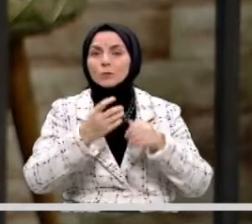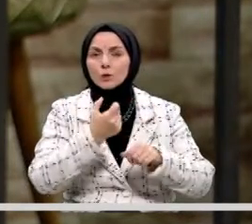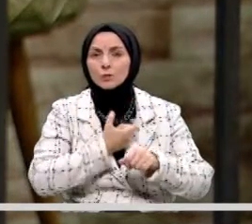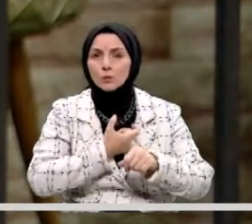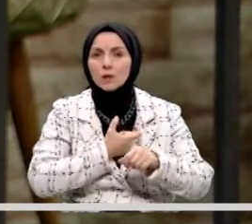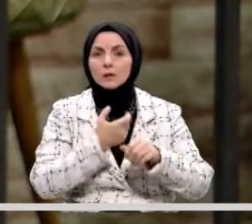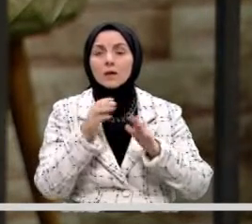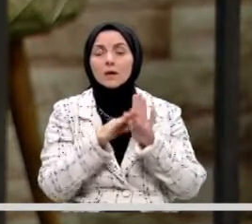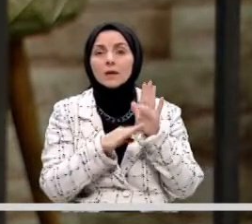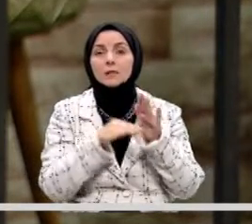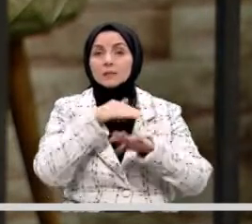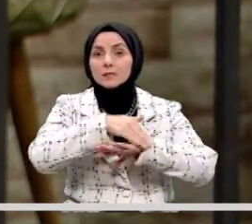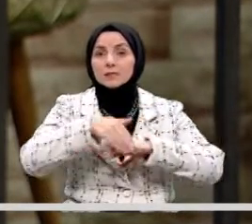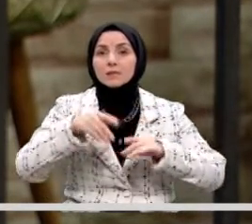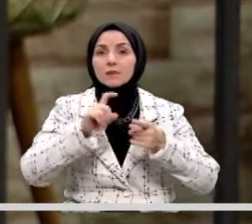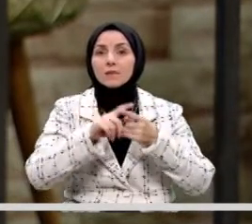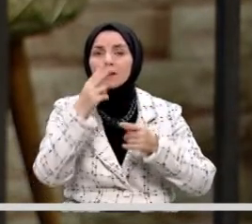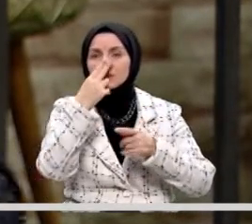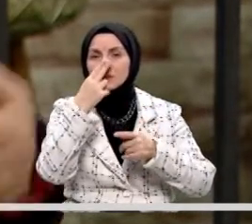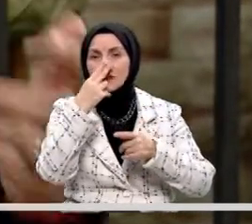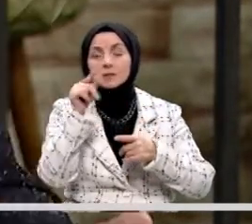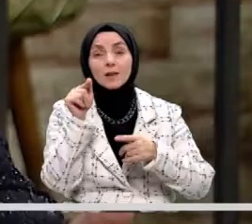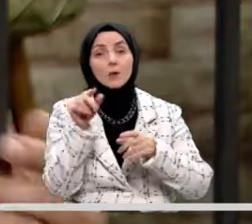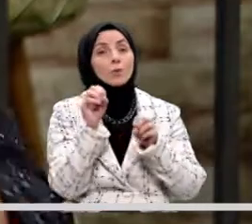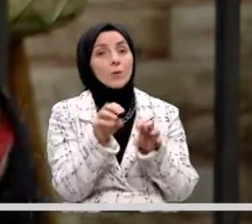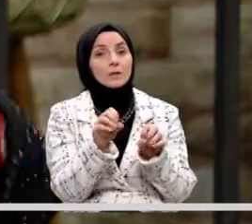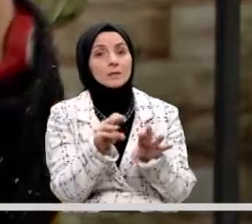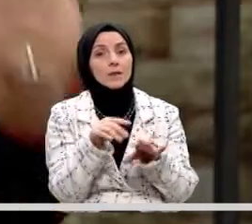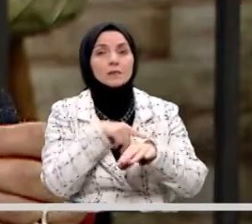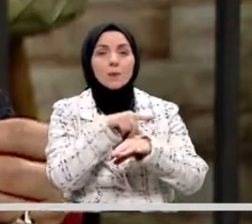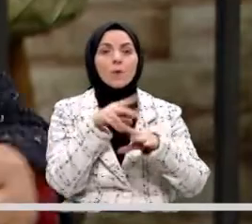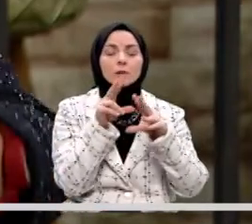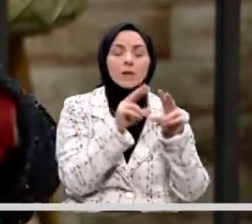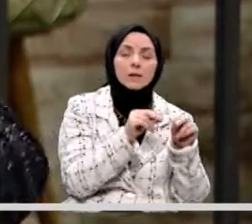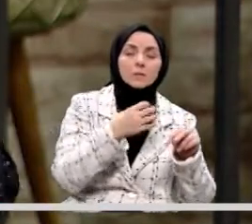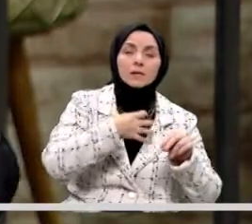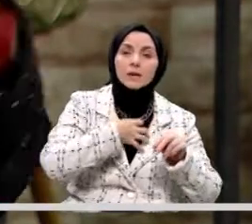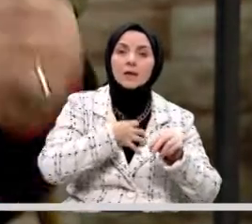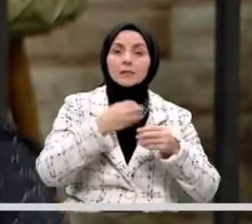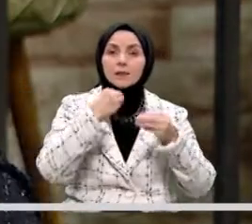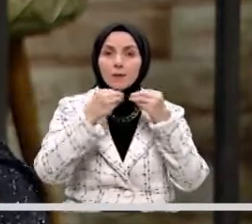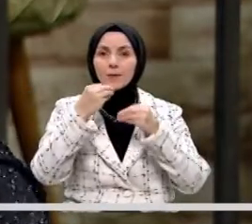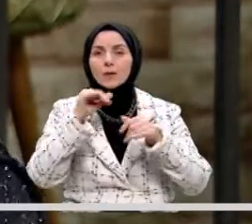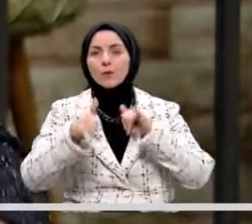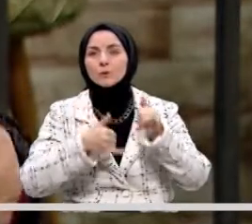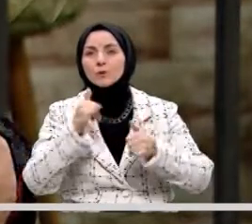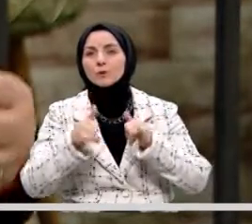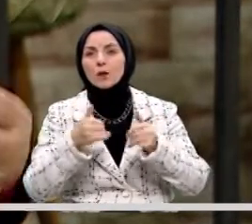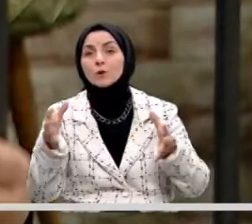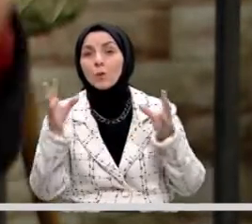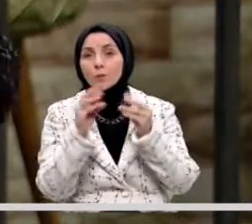sınırlarla ve alışkanlıklarla kazandırırsanız vaktinde yatmayı kendi başına yemeyi oyuncağını sepete koymayı